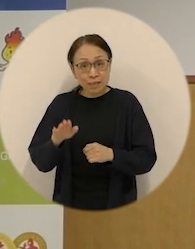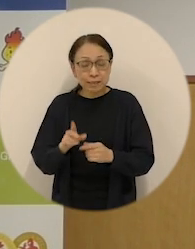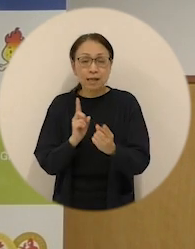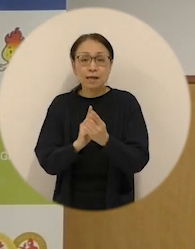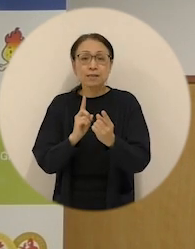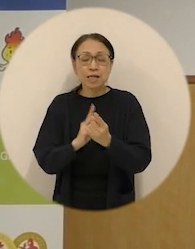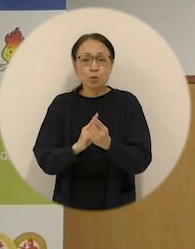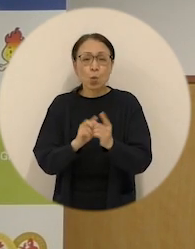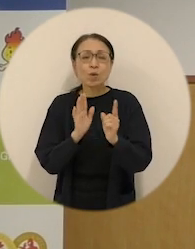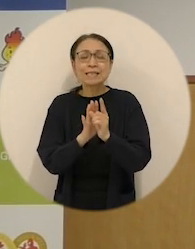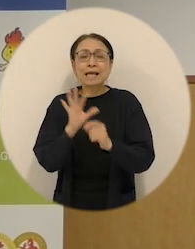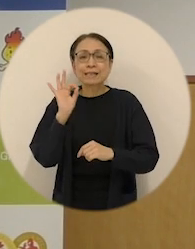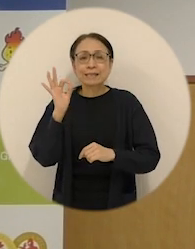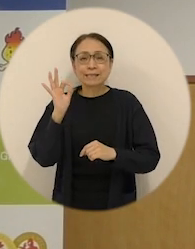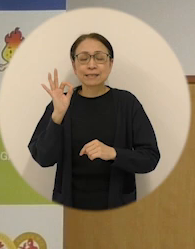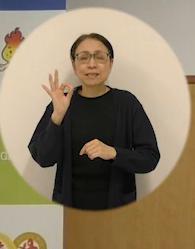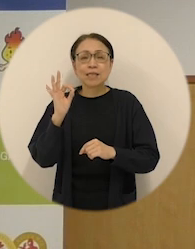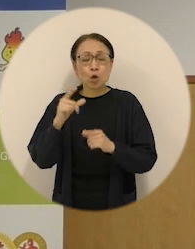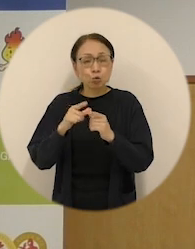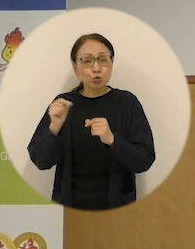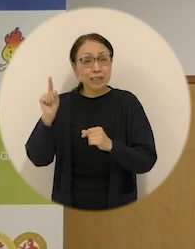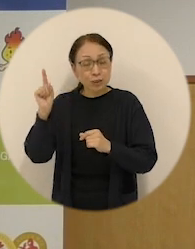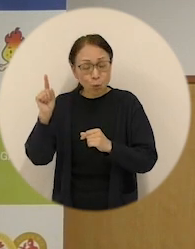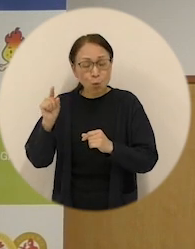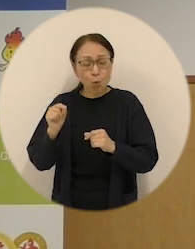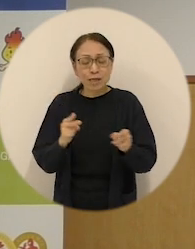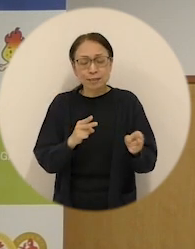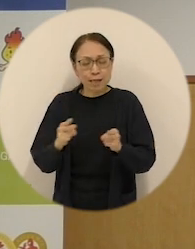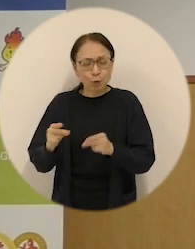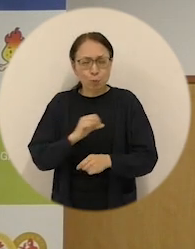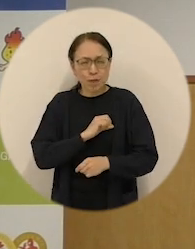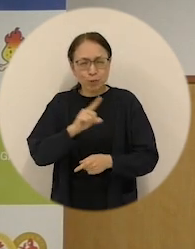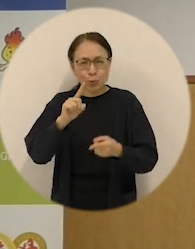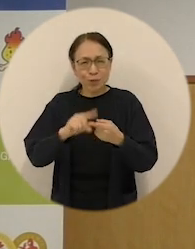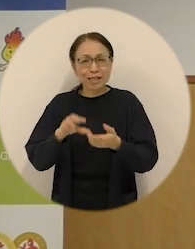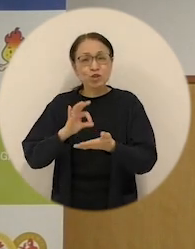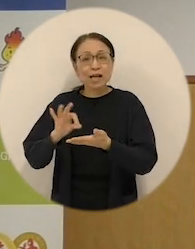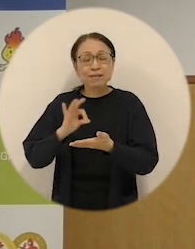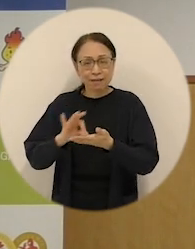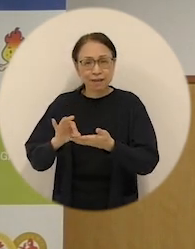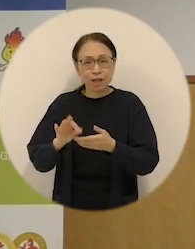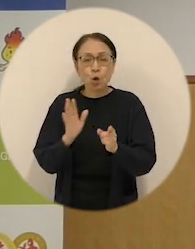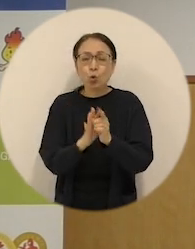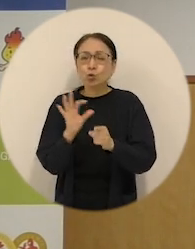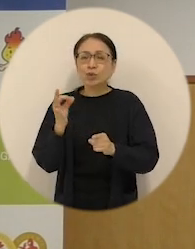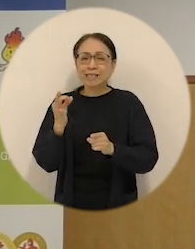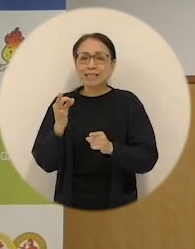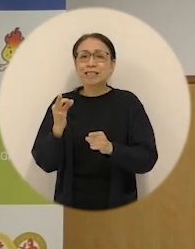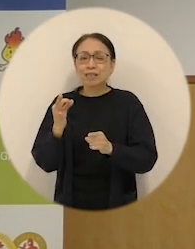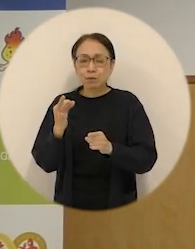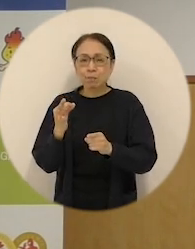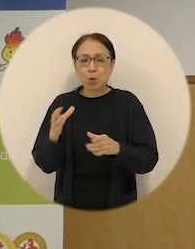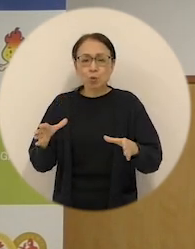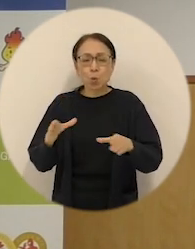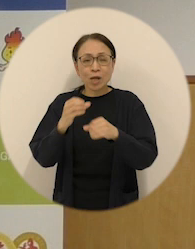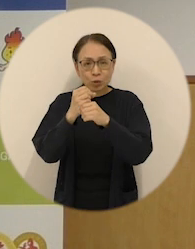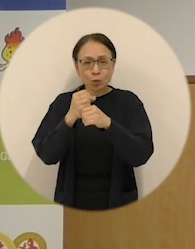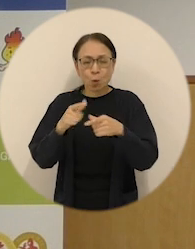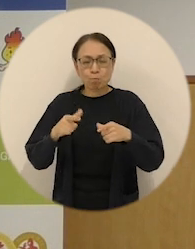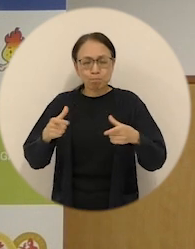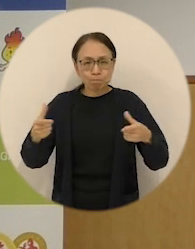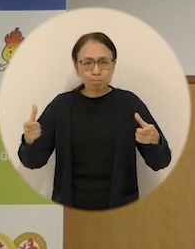支援金等の国の制度を積極的に活用し補助金総額を増額するととも